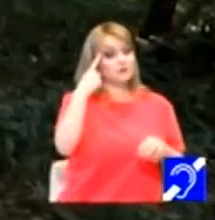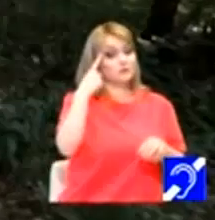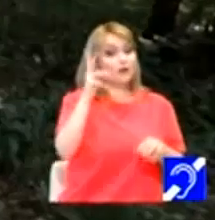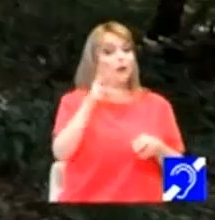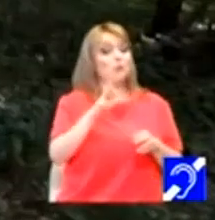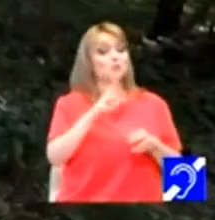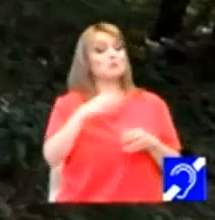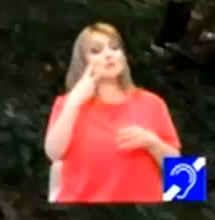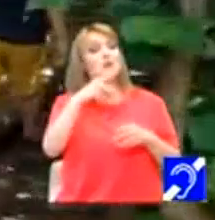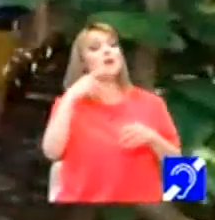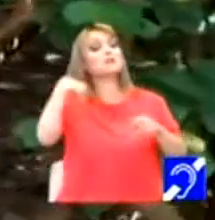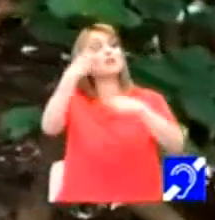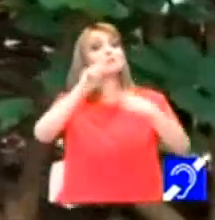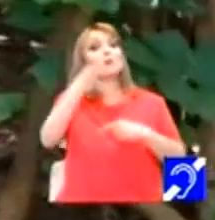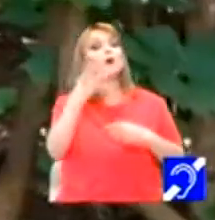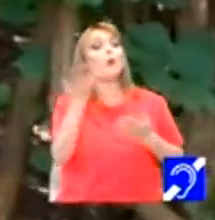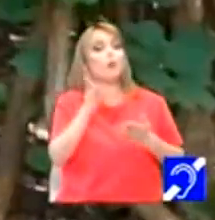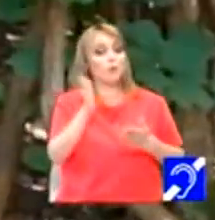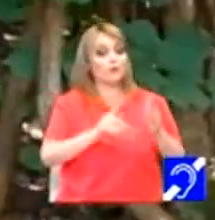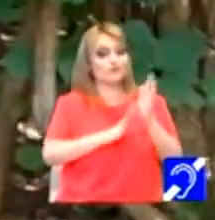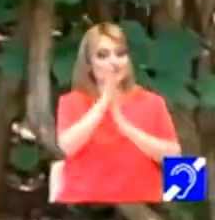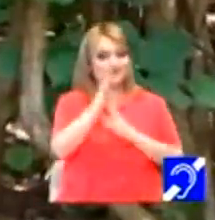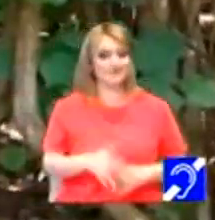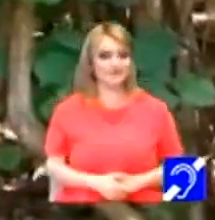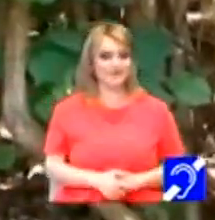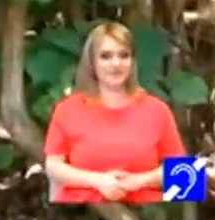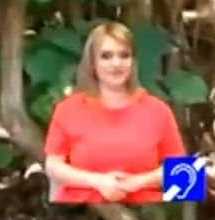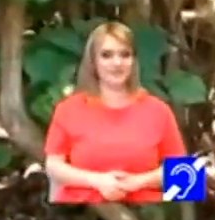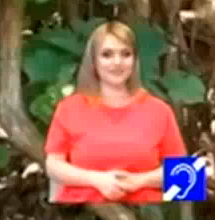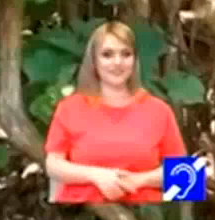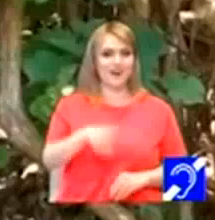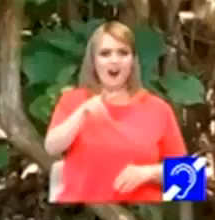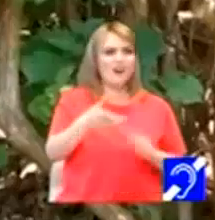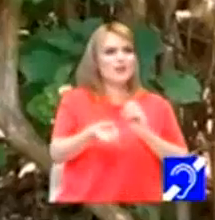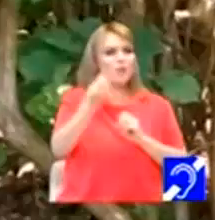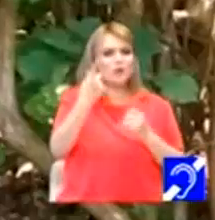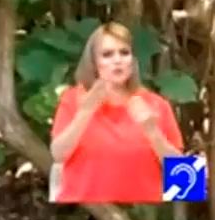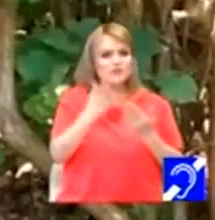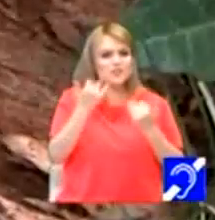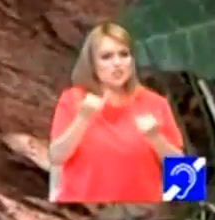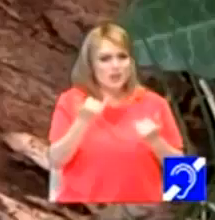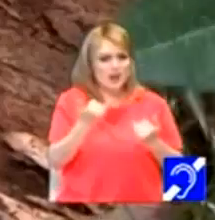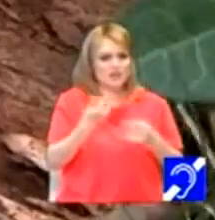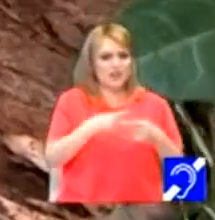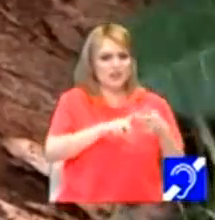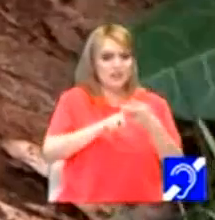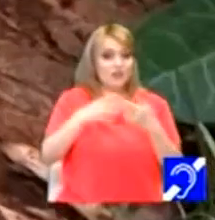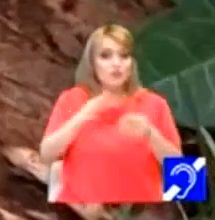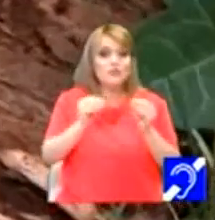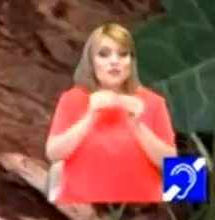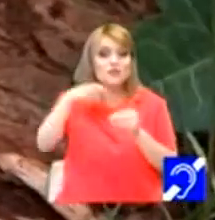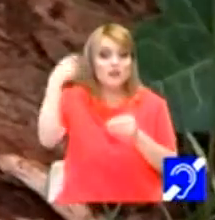che ci vorrà un anno. Școala Anei Podesta nu a apărut pe fondul pandemiei. De 10 ani oferă o alternativă